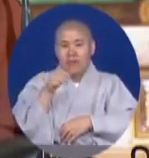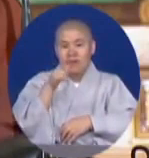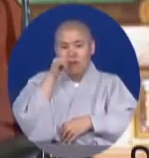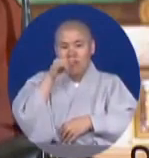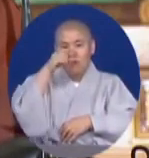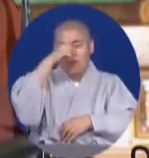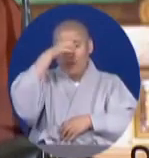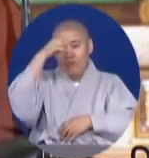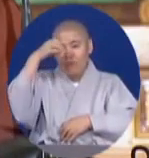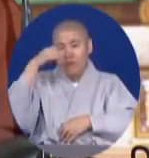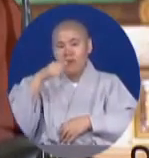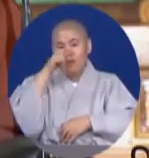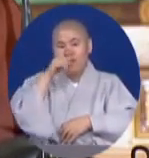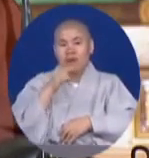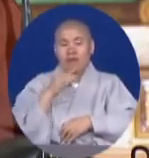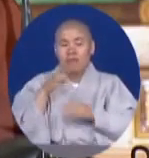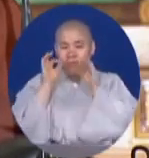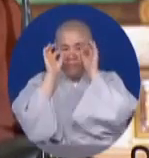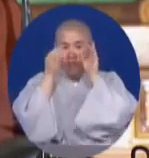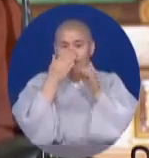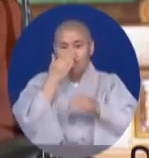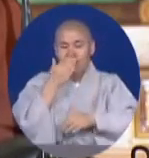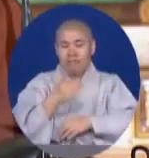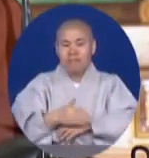등불이 있든지 있어야 돼요.